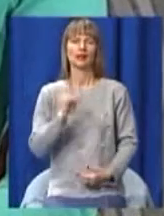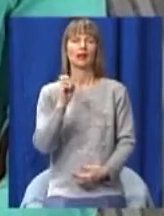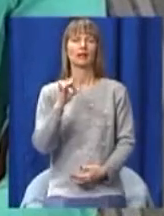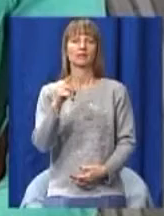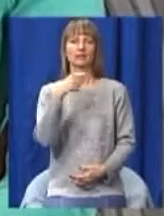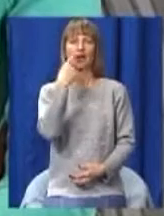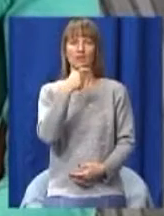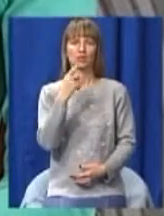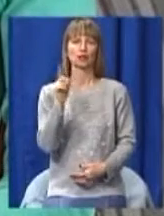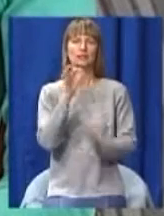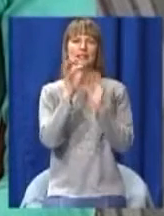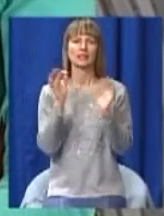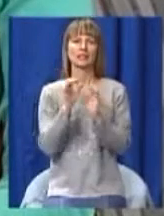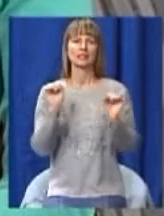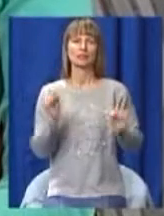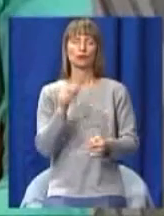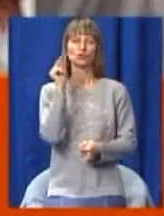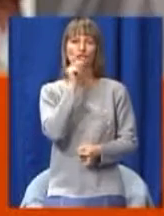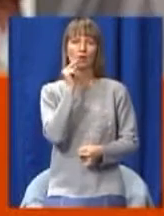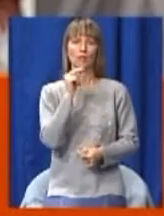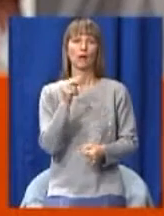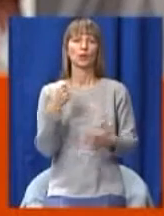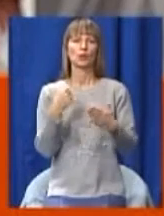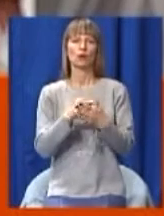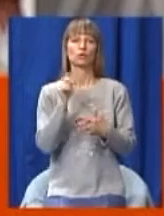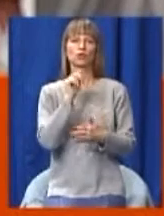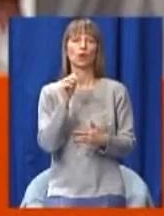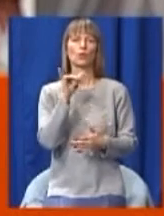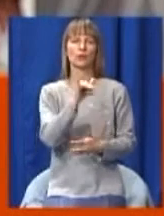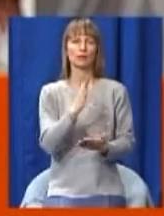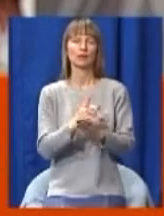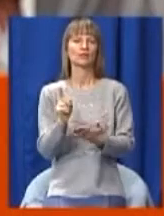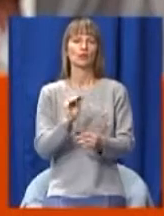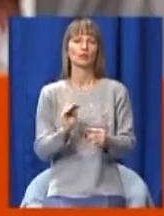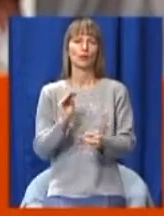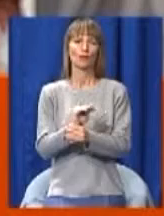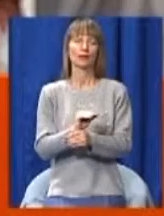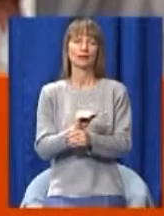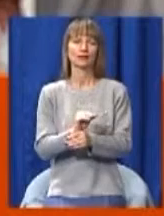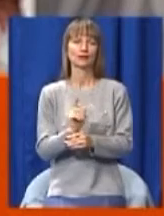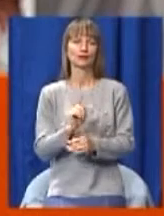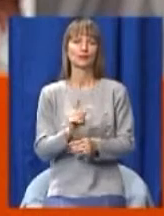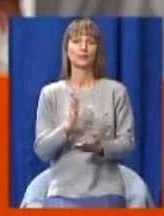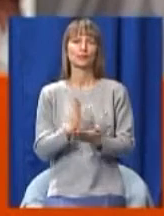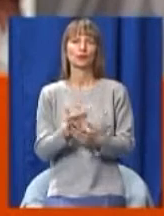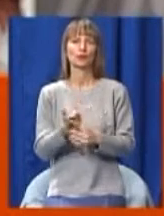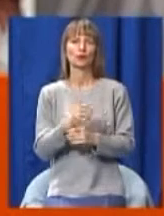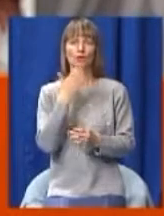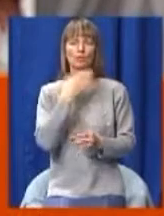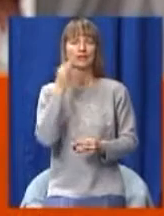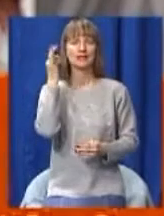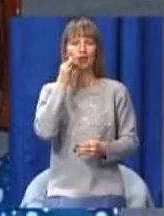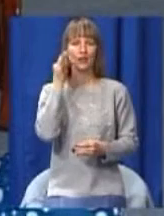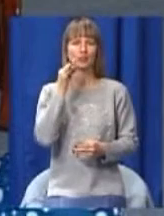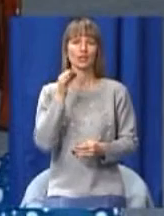Каринка, а ось ти кажеш, що зігріваєшся взимку чаєм. А до чаю в тебе щось є ще якісь додаткові елементи? Так, я дуже полюбляю